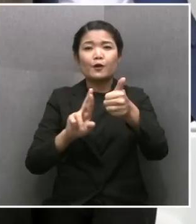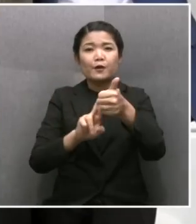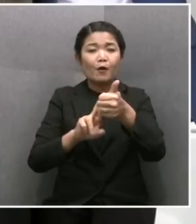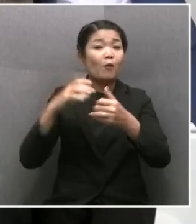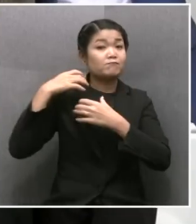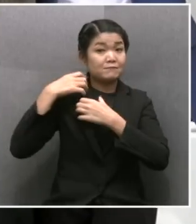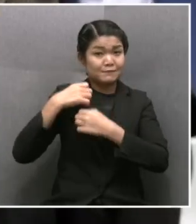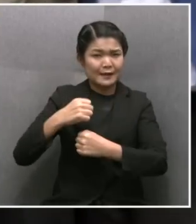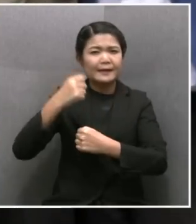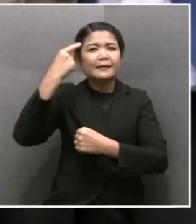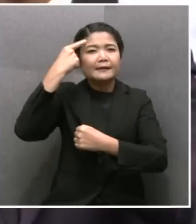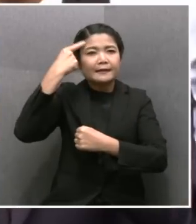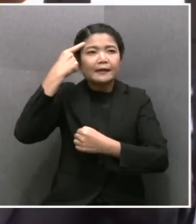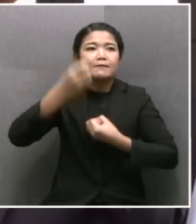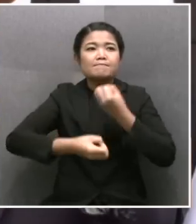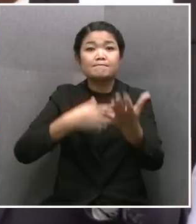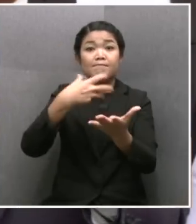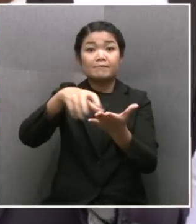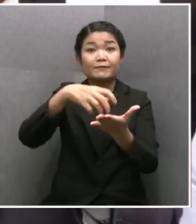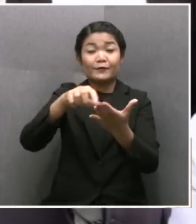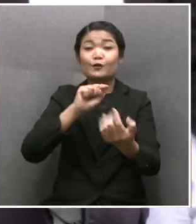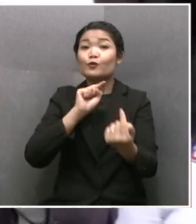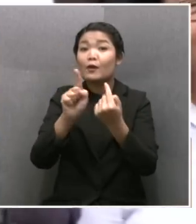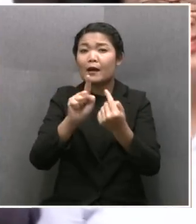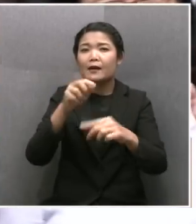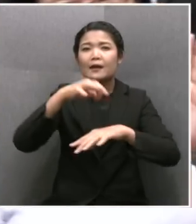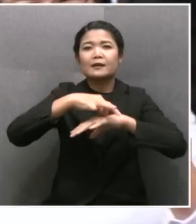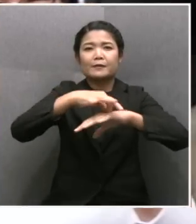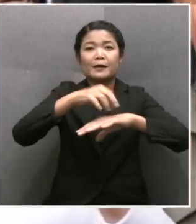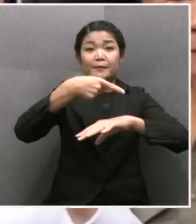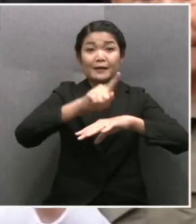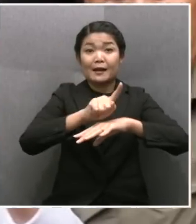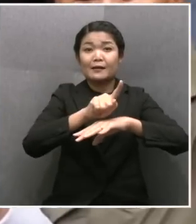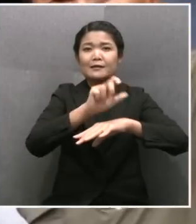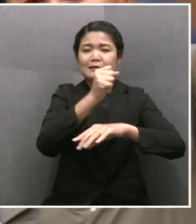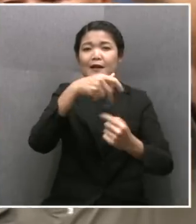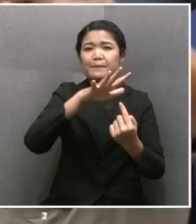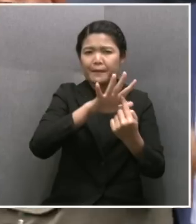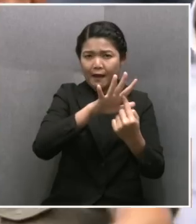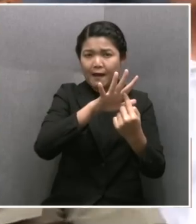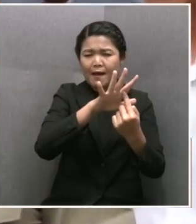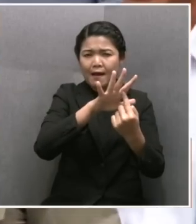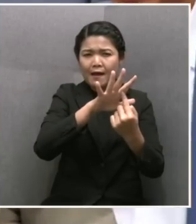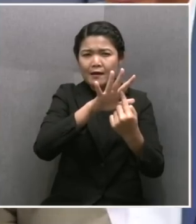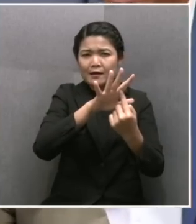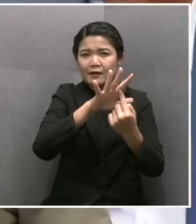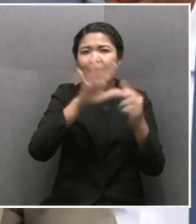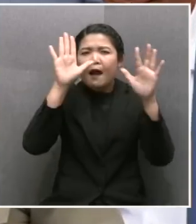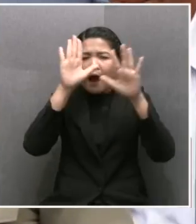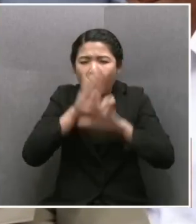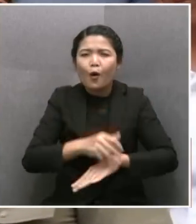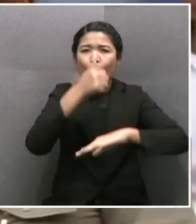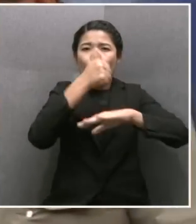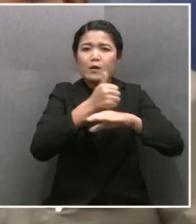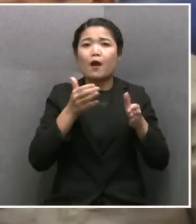แสดงความเห็นในประเด็นตำแหน่งประธานสภาผู้แทนราษฎรว่าเป็นตำแหน่งประธานรัฐสภาด้วยหรือประมุขฝ่ายนิติบัญญัติ